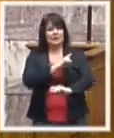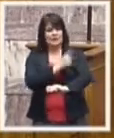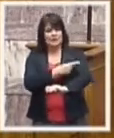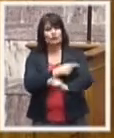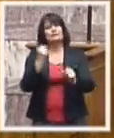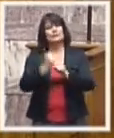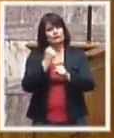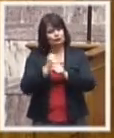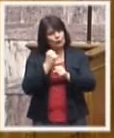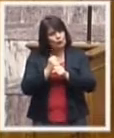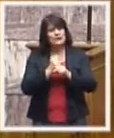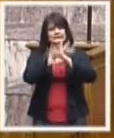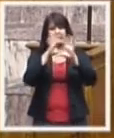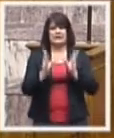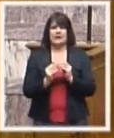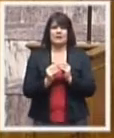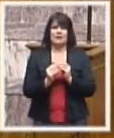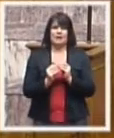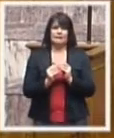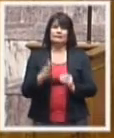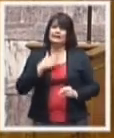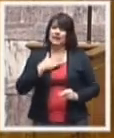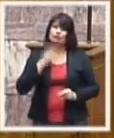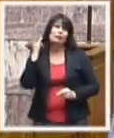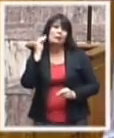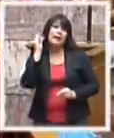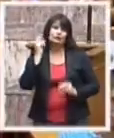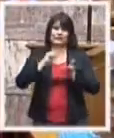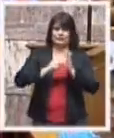και εισόδημα για το ευρύτερο κοινωνικό σύνολο. Ευχαριστώ για την προσοχή σας.